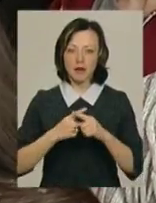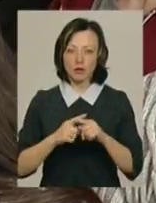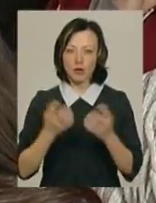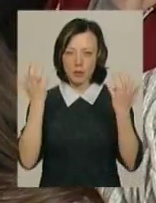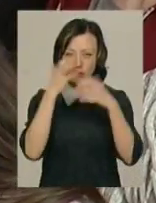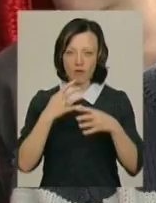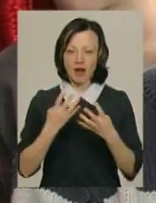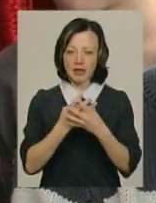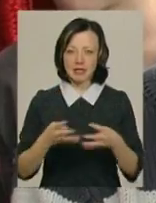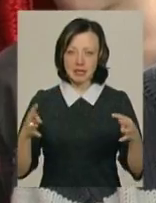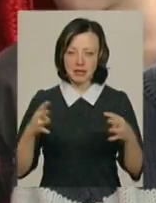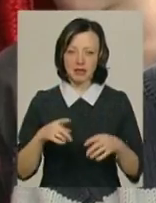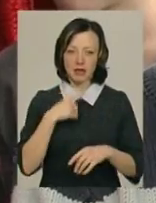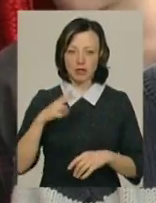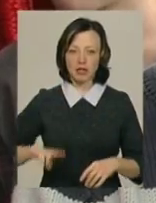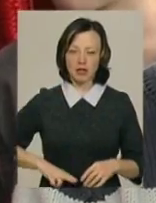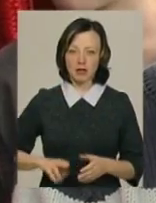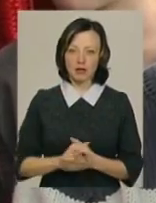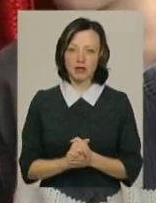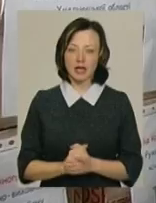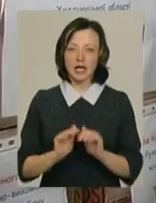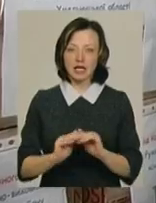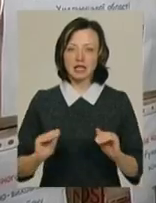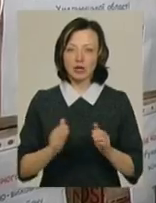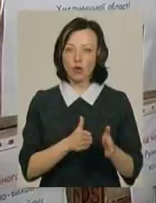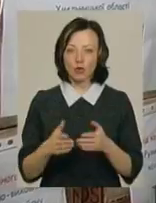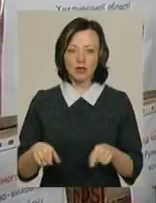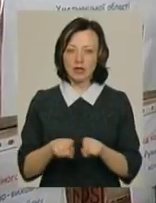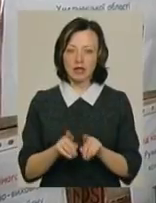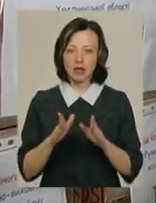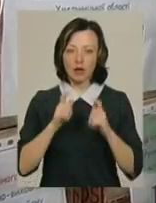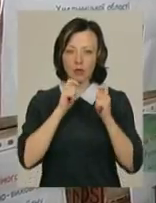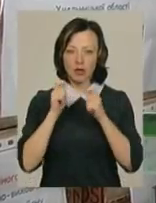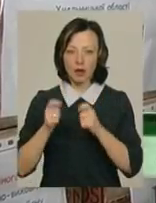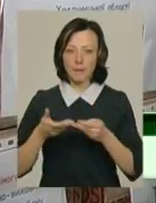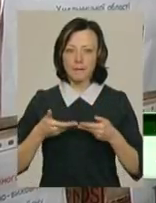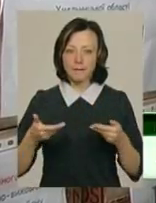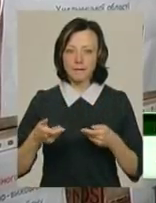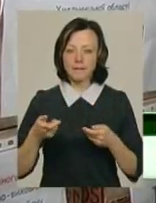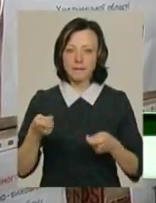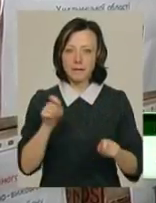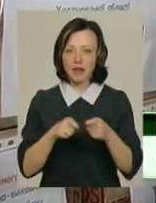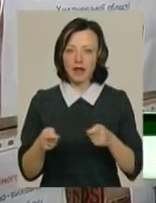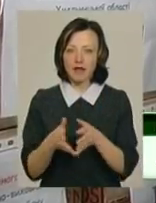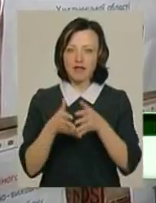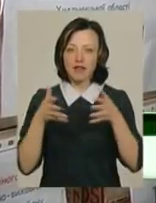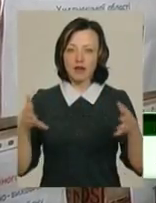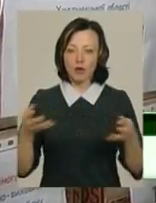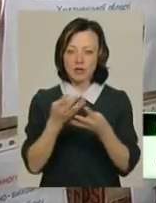сітки, каже директор Ірина Миничук. Діти готують не тільки отакі подарунки. Ми плели цілу велику